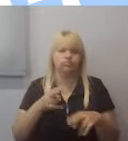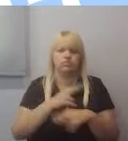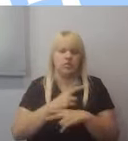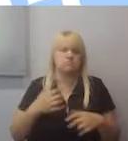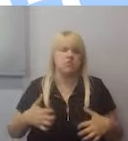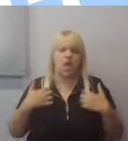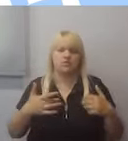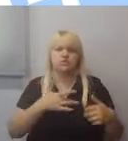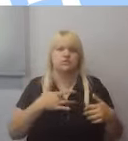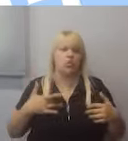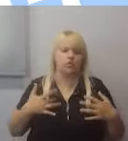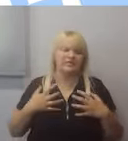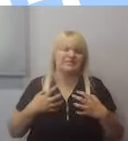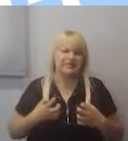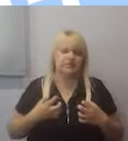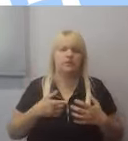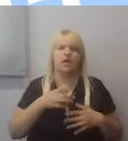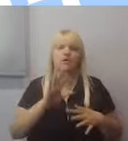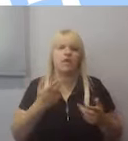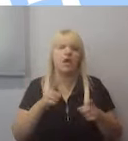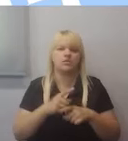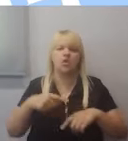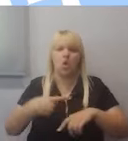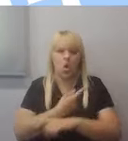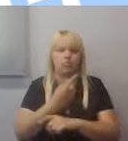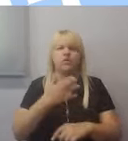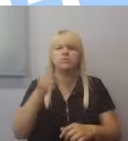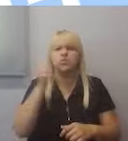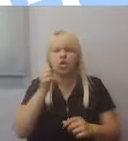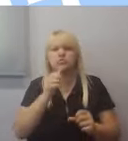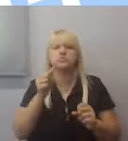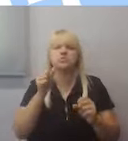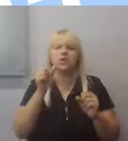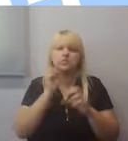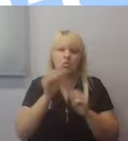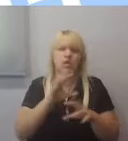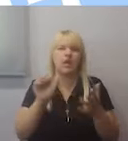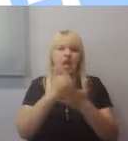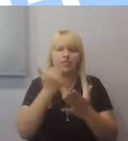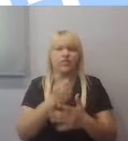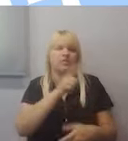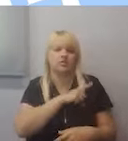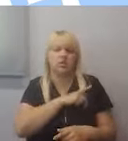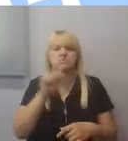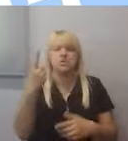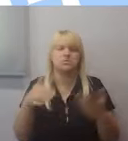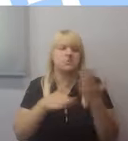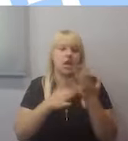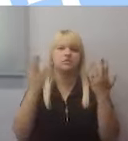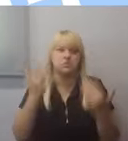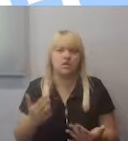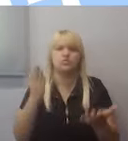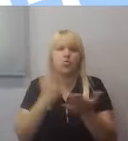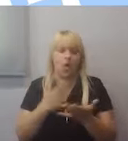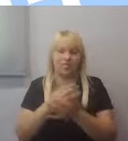pie politraumām biežākais komentārs no galvenā dežūr ārsta ir pirmās palīdzības pasākumi notikuma vietā netika